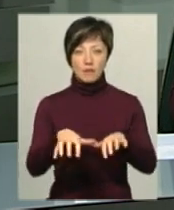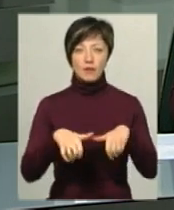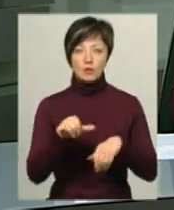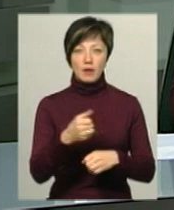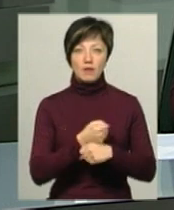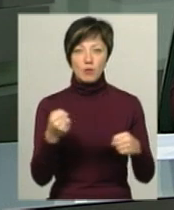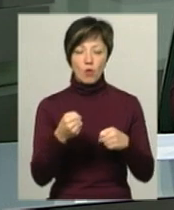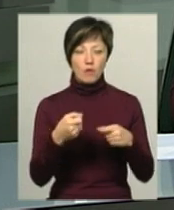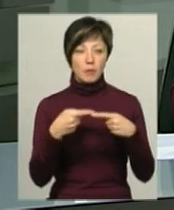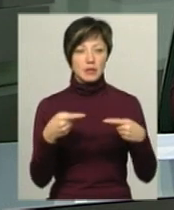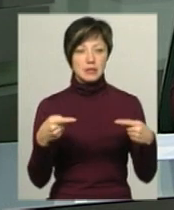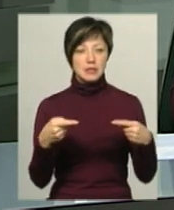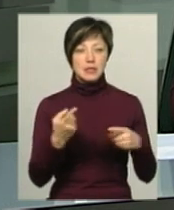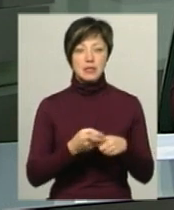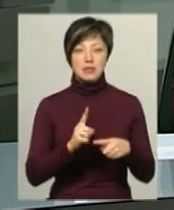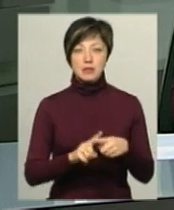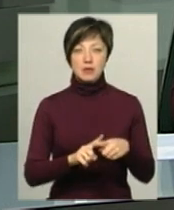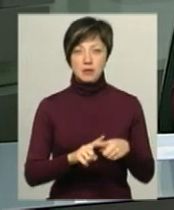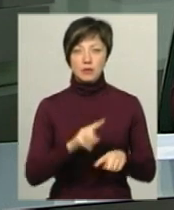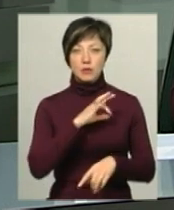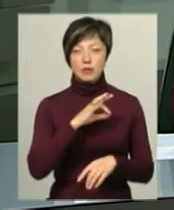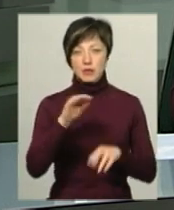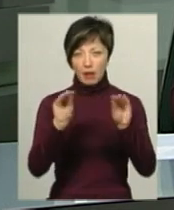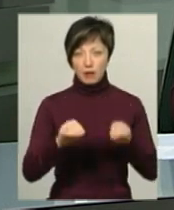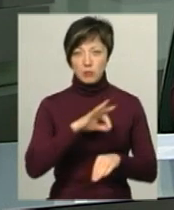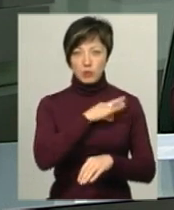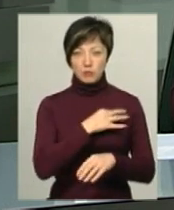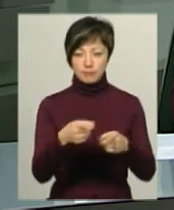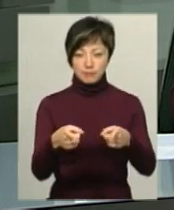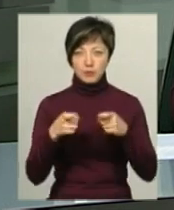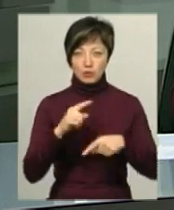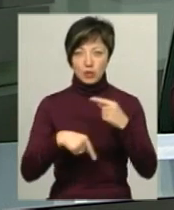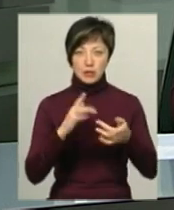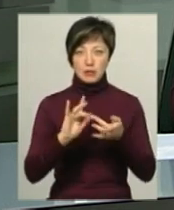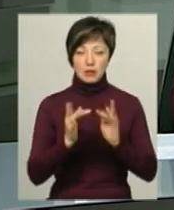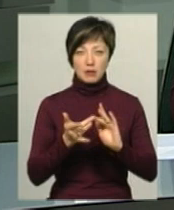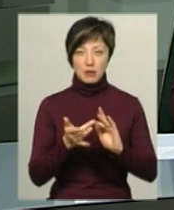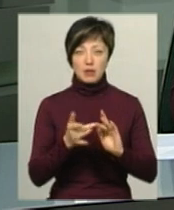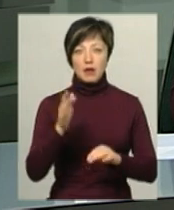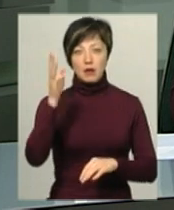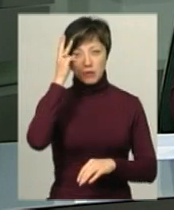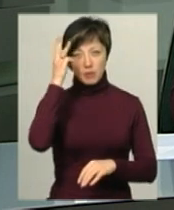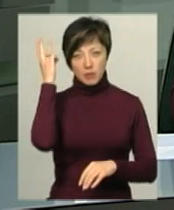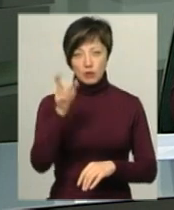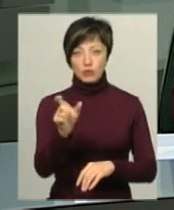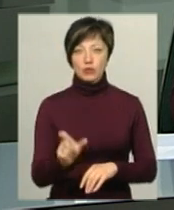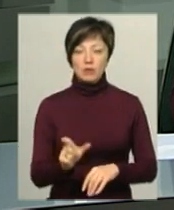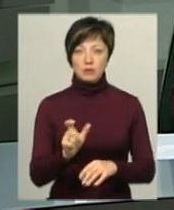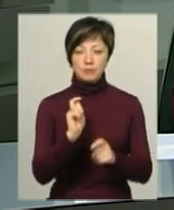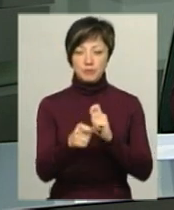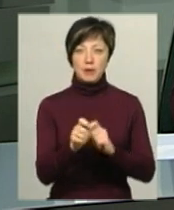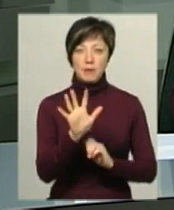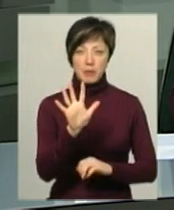неї вибуховий пристрій. За даними контррозвідки, її завербували через соціальні мережі. Хмельничанці інкримінували